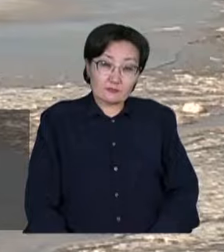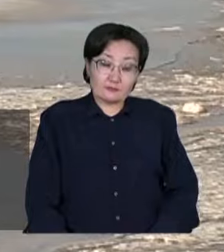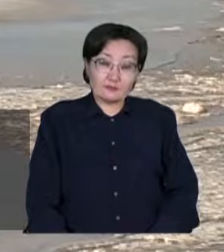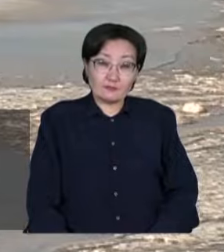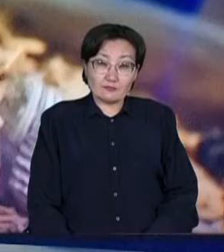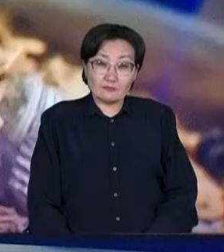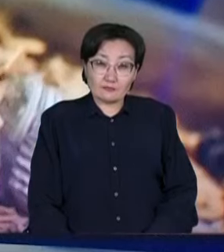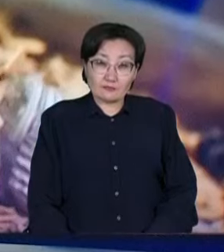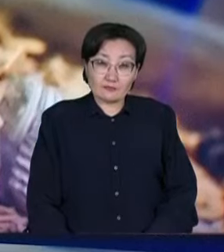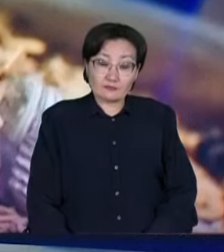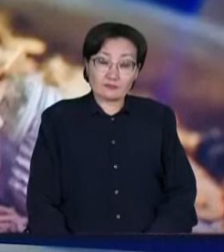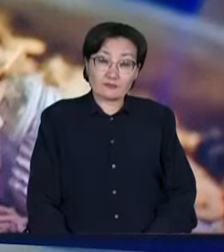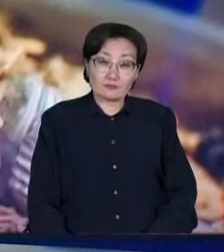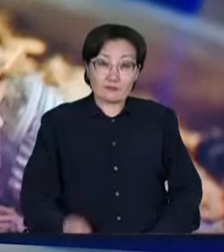Қызылордадан.